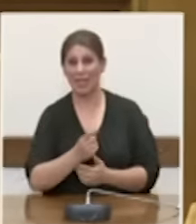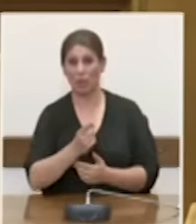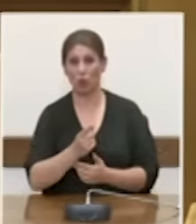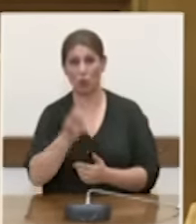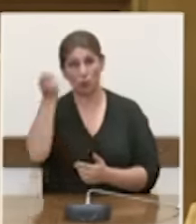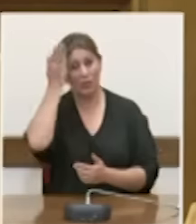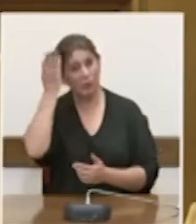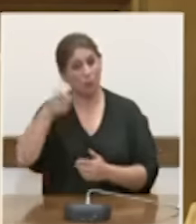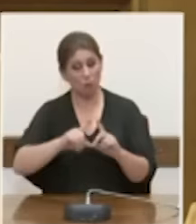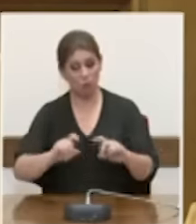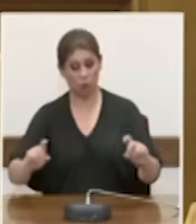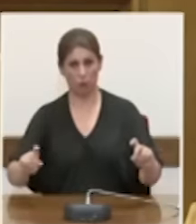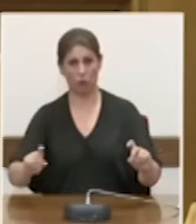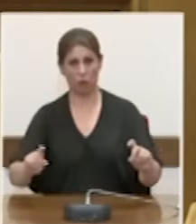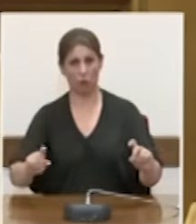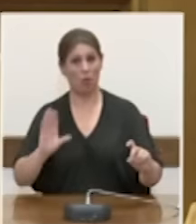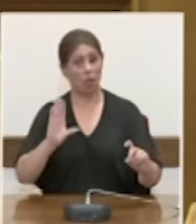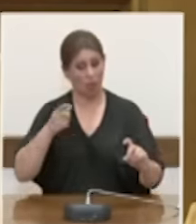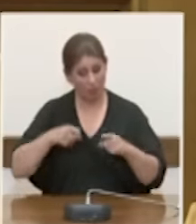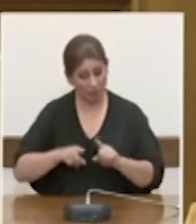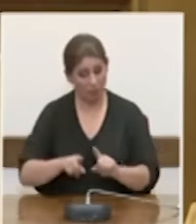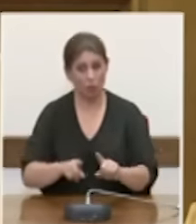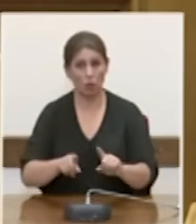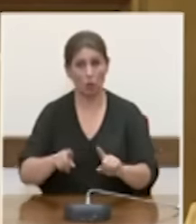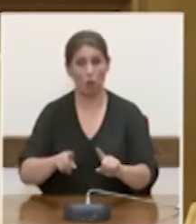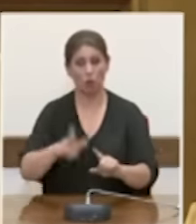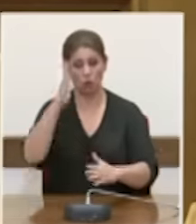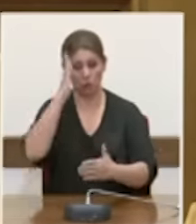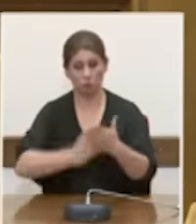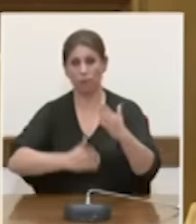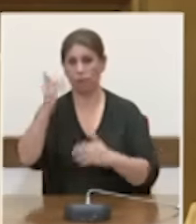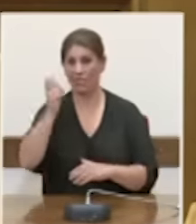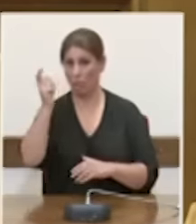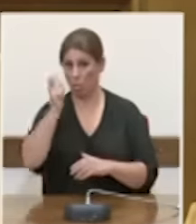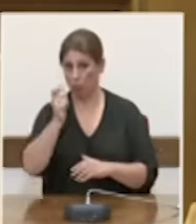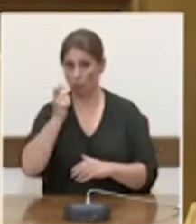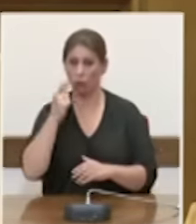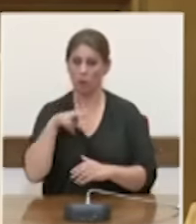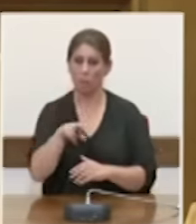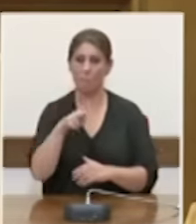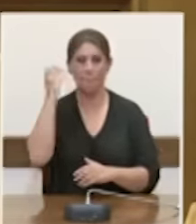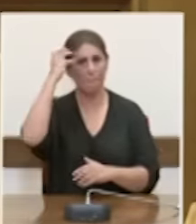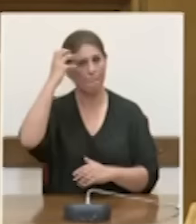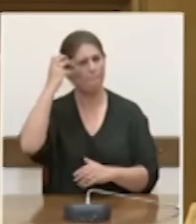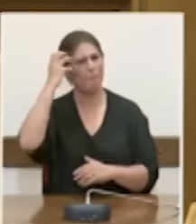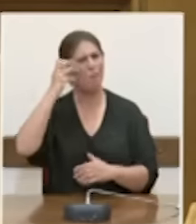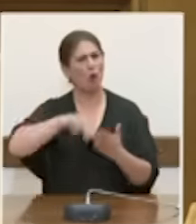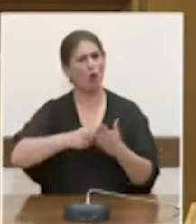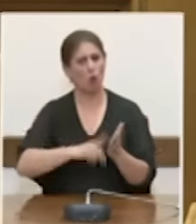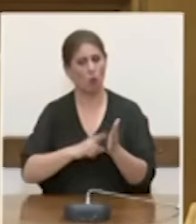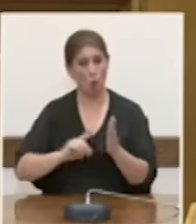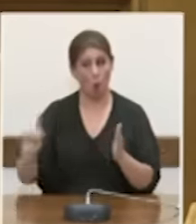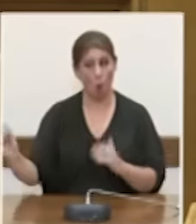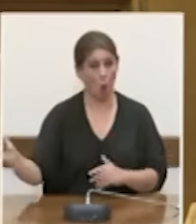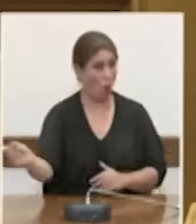των προϊόντων και την ίδια στιγμή ο μέσος μισθός με τους μνημονιακούς νόμους όλων σας βρίσκεται